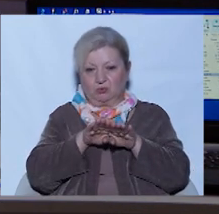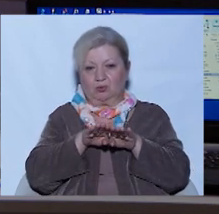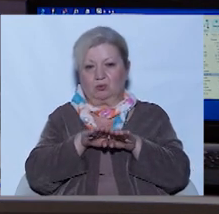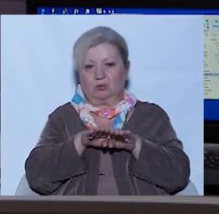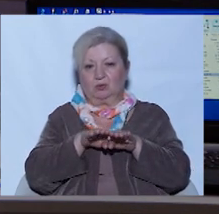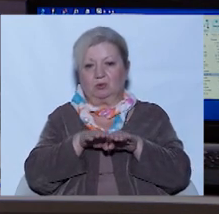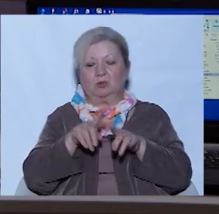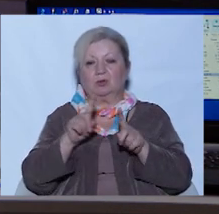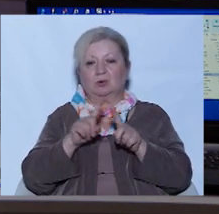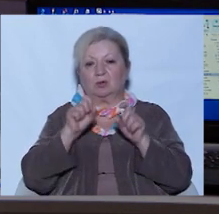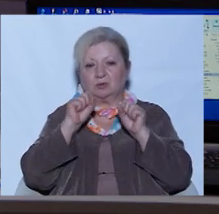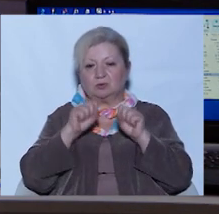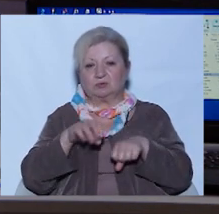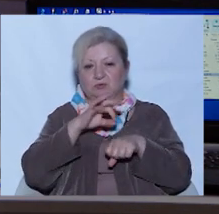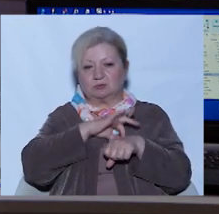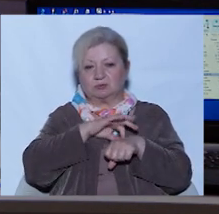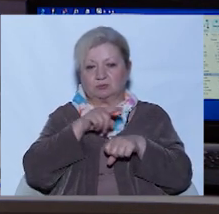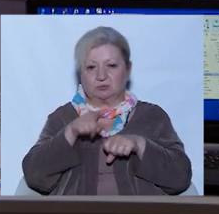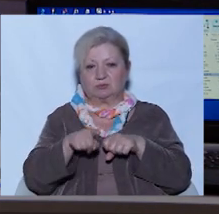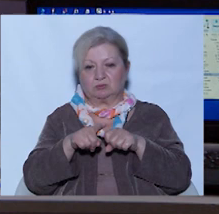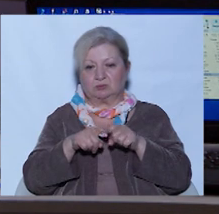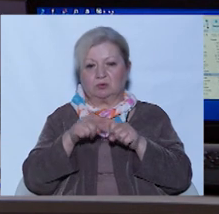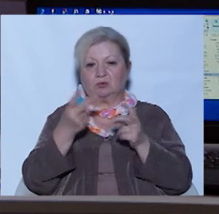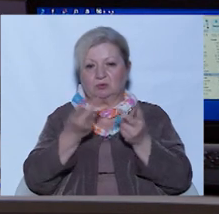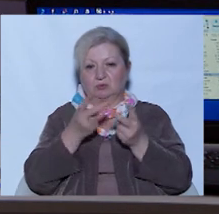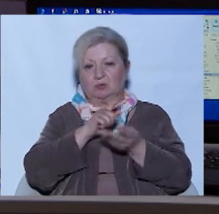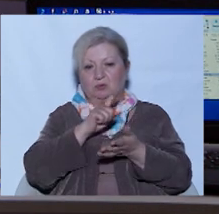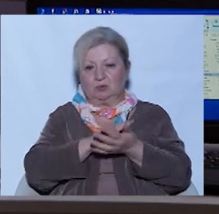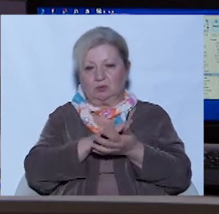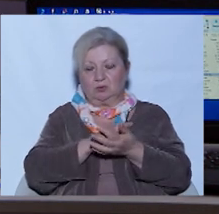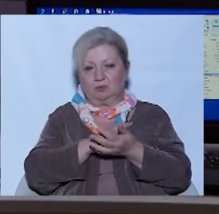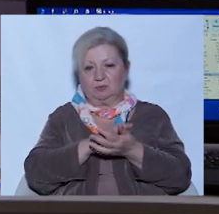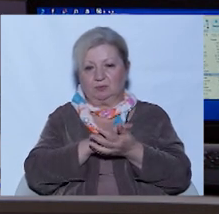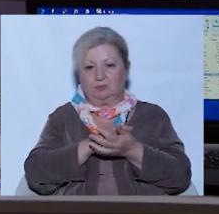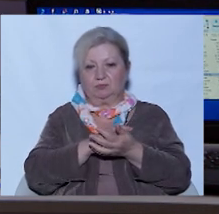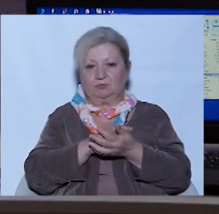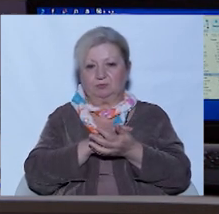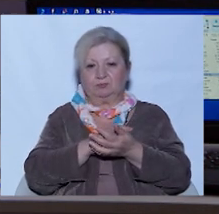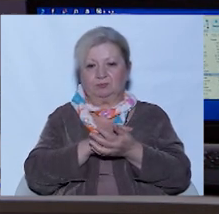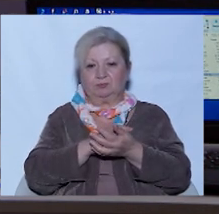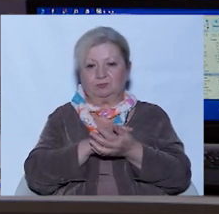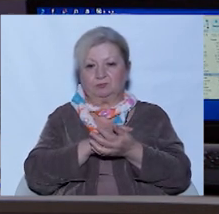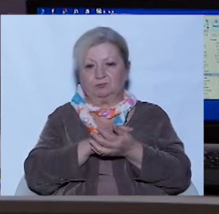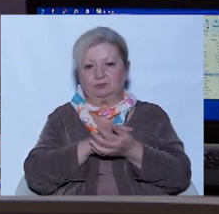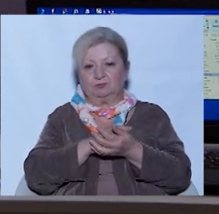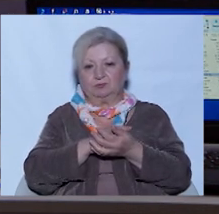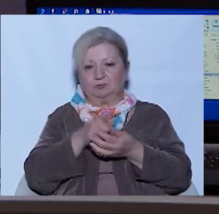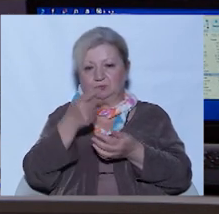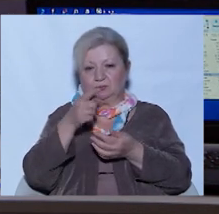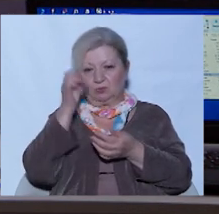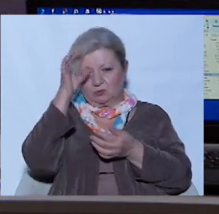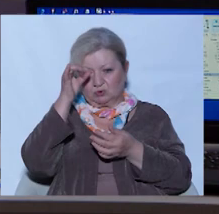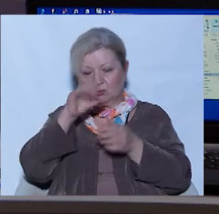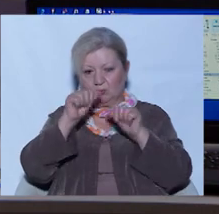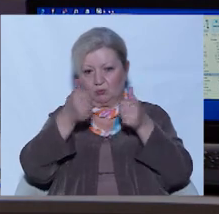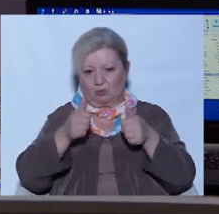რა ხერხი უნდა გამოვიყენოთ ამისათვის? ამისათვის მიმართავენ აი ცნობილი